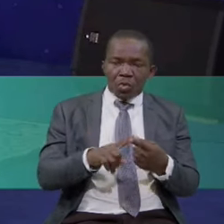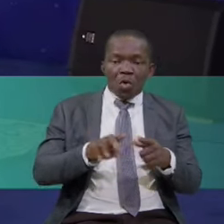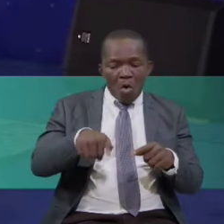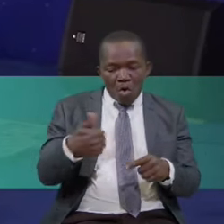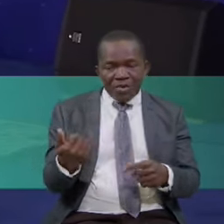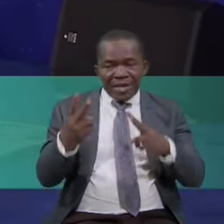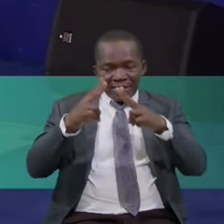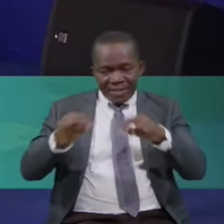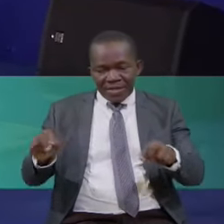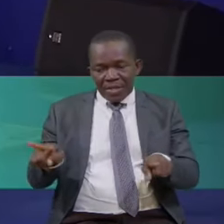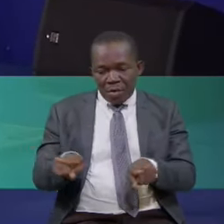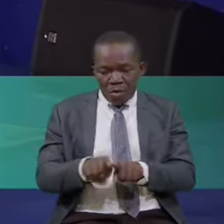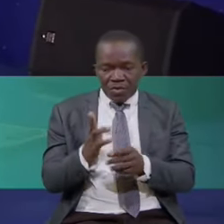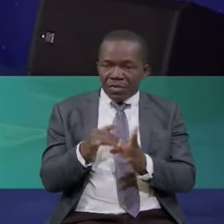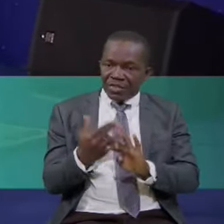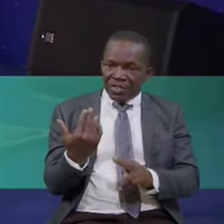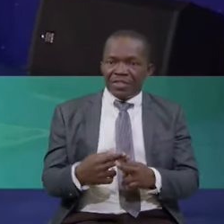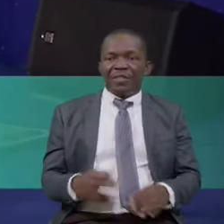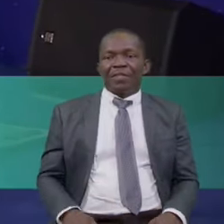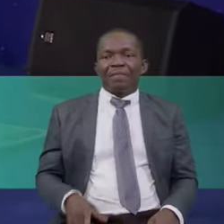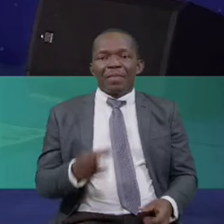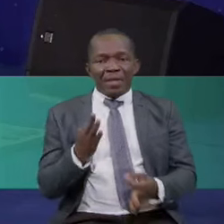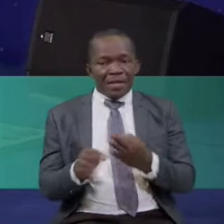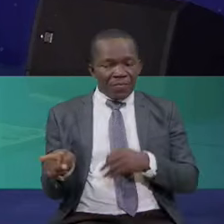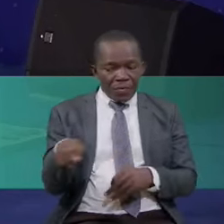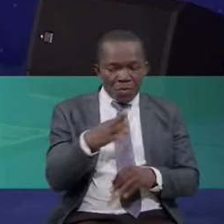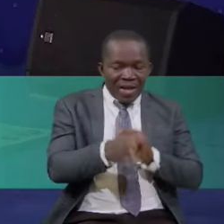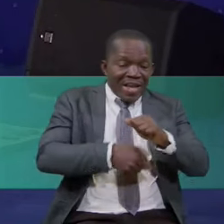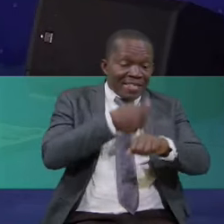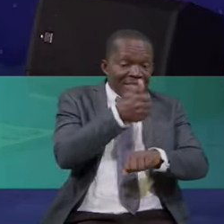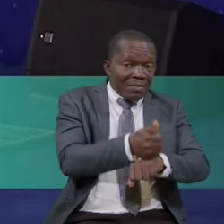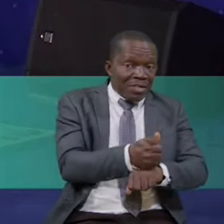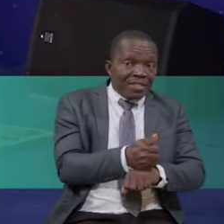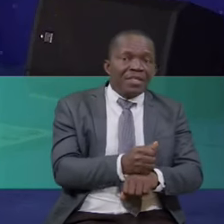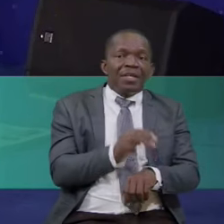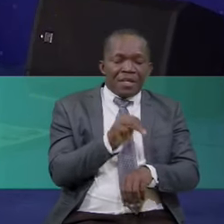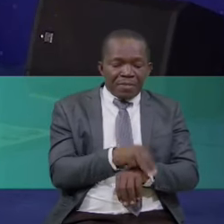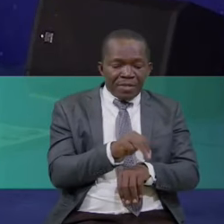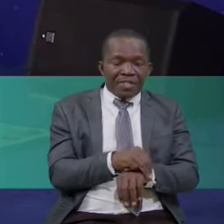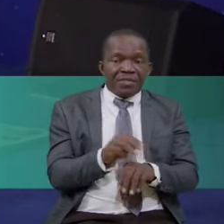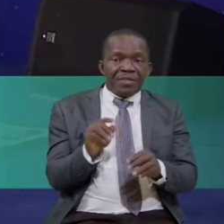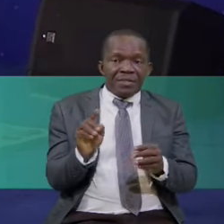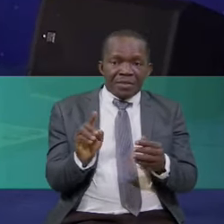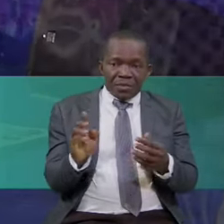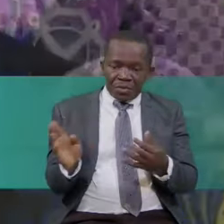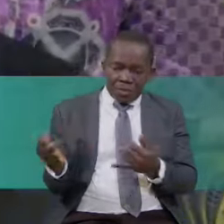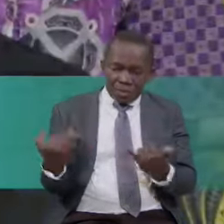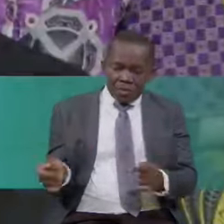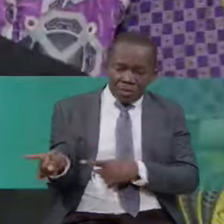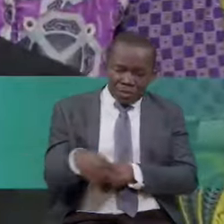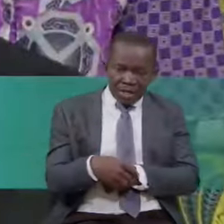si tu as établi un ministère dans ce lieu après ce jour c'est le moment